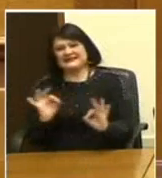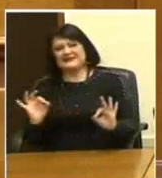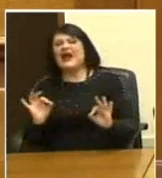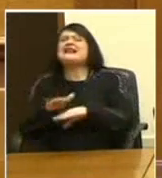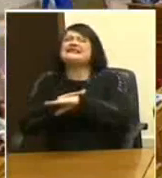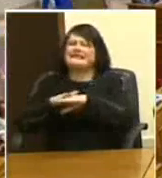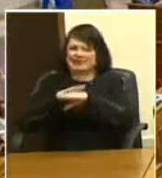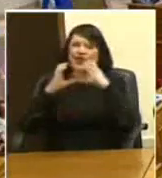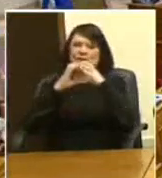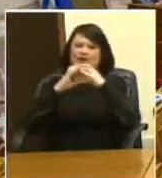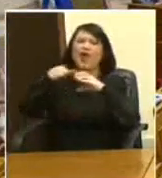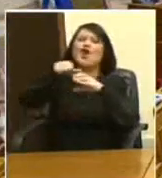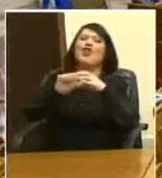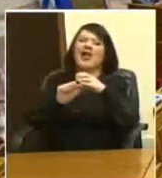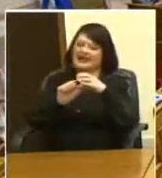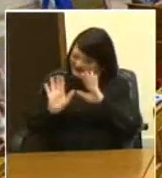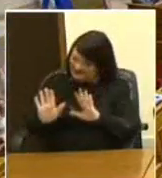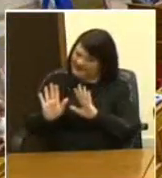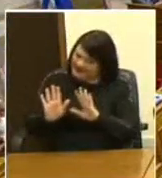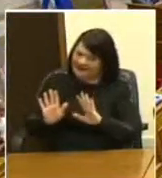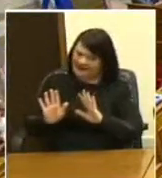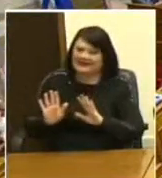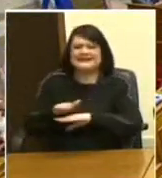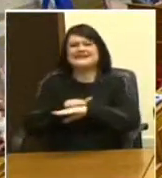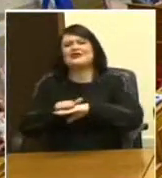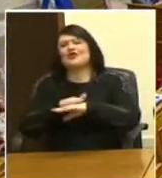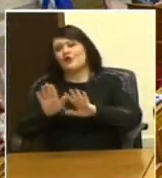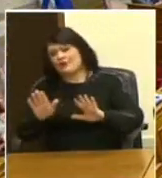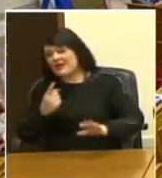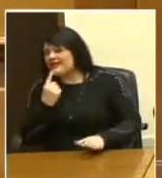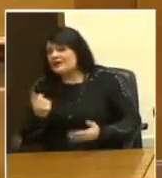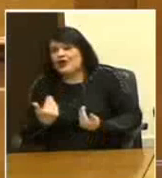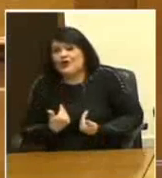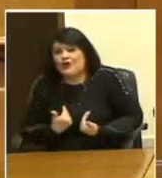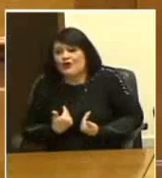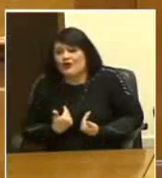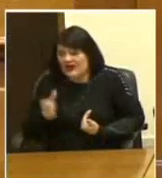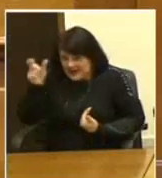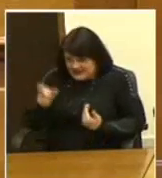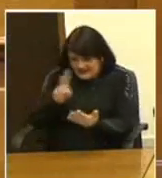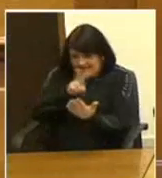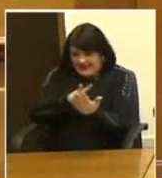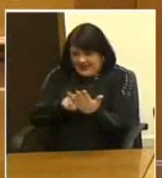συγχωρείτε. Θέλω λοιπόν να σας διαβεβαιώσω ότι δεν τα λέμε εμείς. Διαβάστε τι δήλωση έκανε τις προηγούμενες